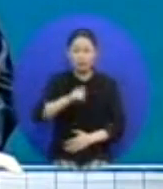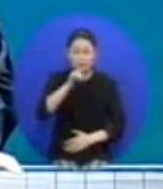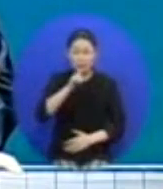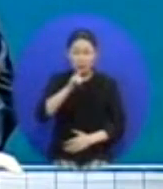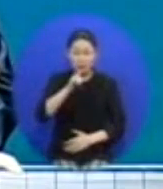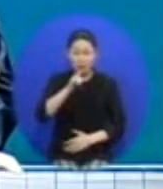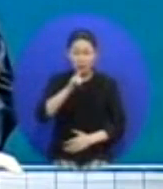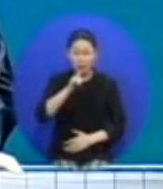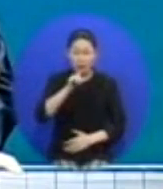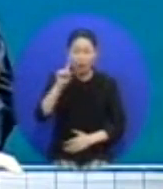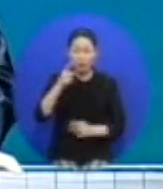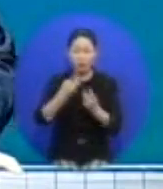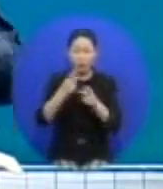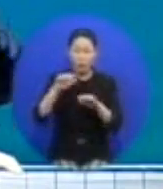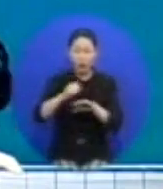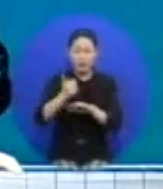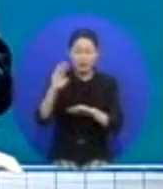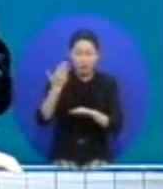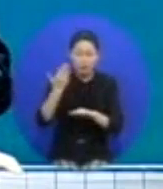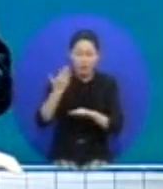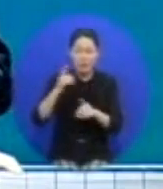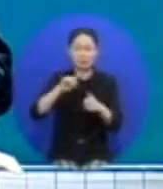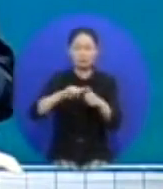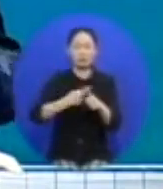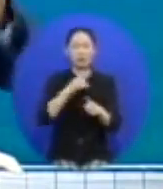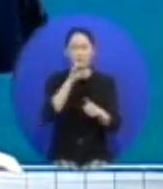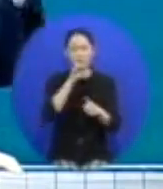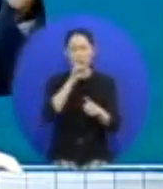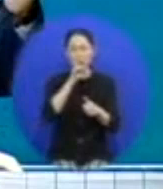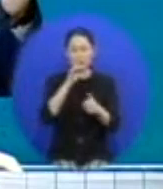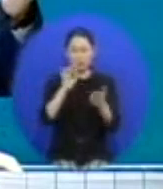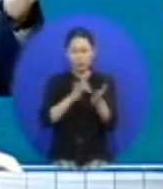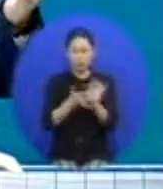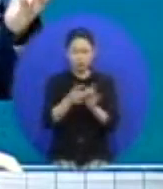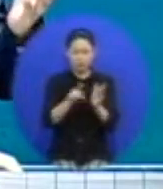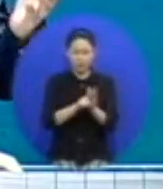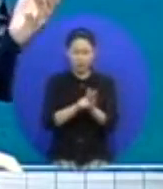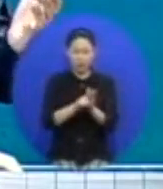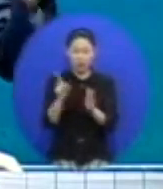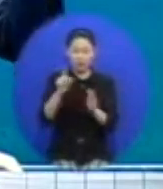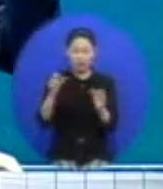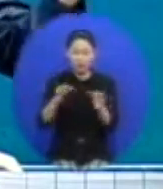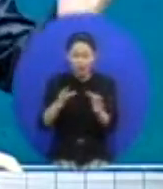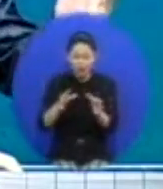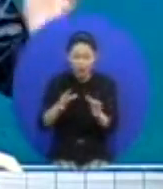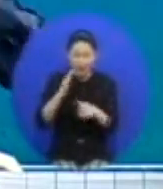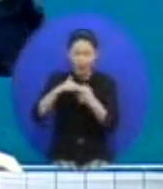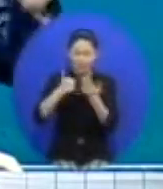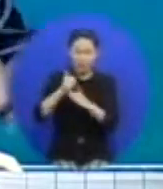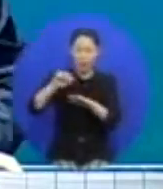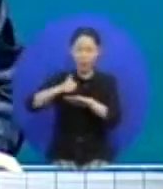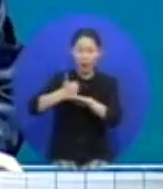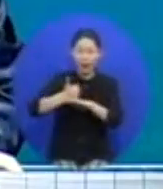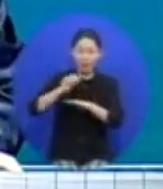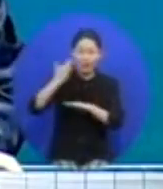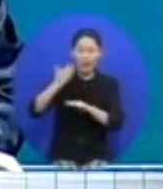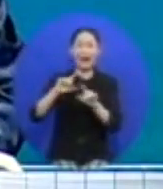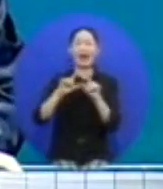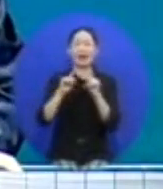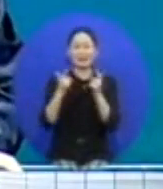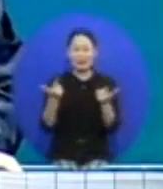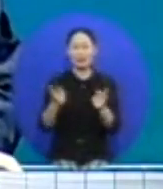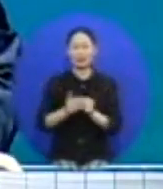저절로 되지 않아요 예수 믿고 나면 그 어느 순간에 하나님이 왕 되시는 것 아니에요